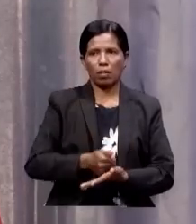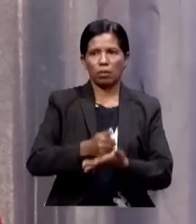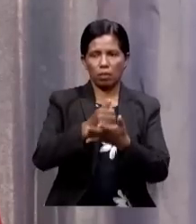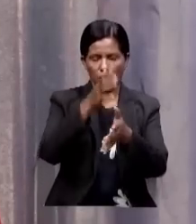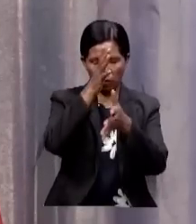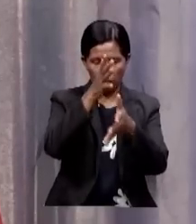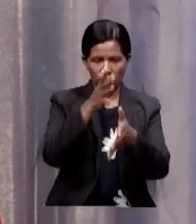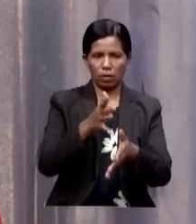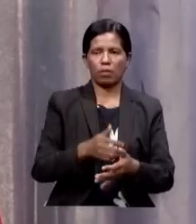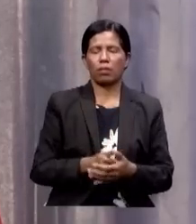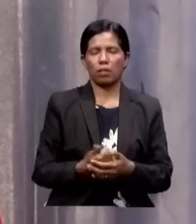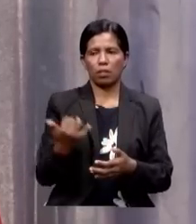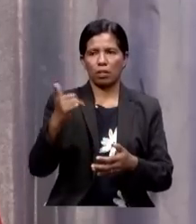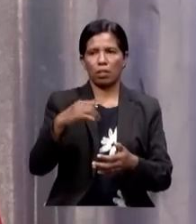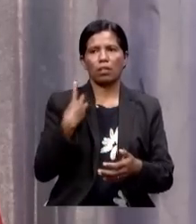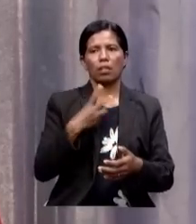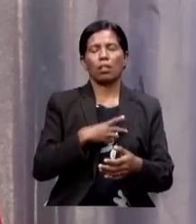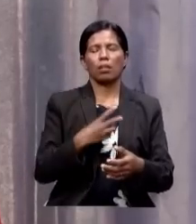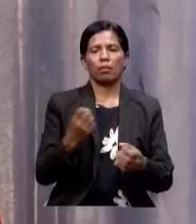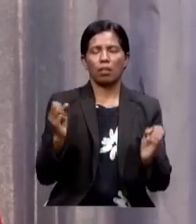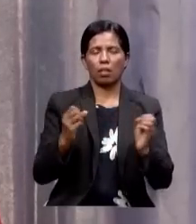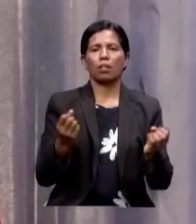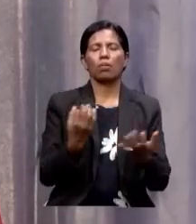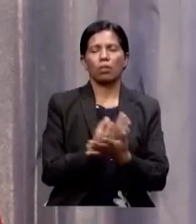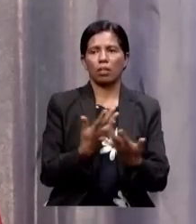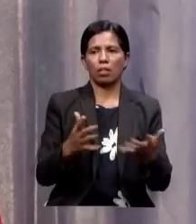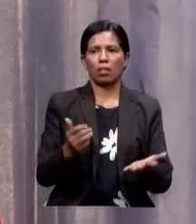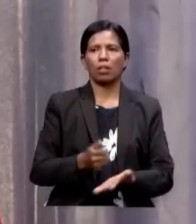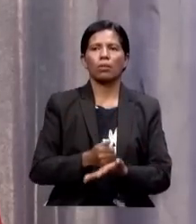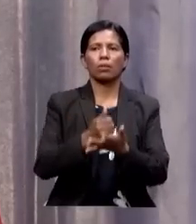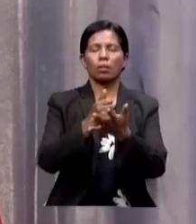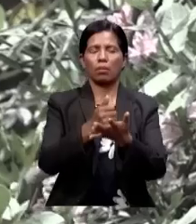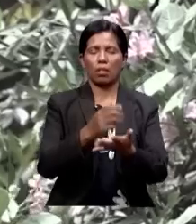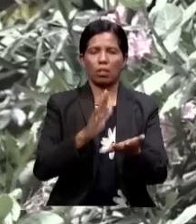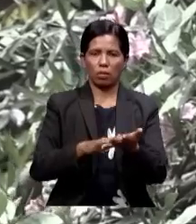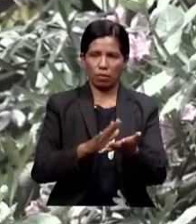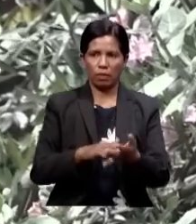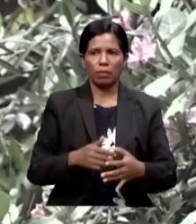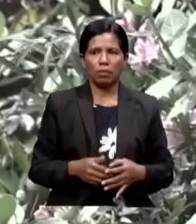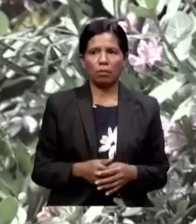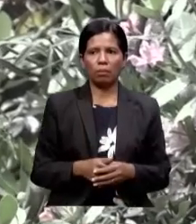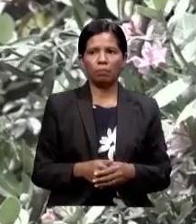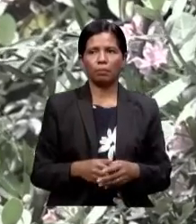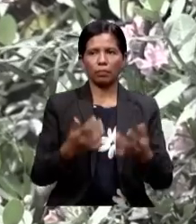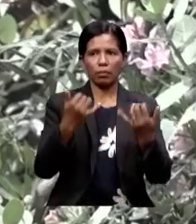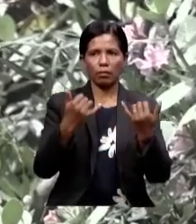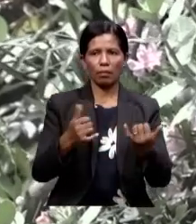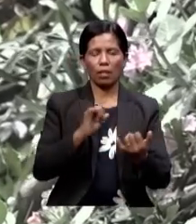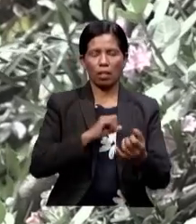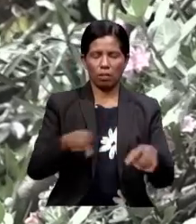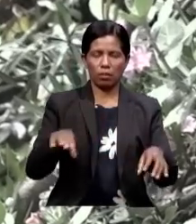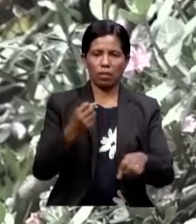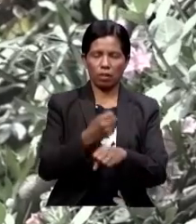sidan eh iha ni ita maklaya nu laya ni tersudah sedia maklaya batal bayi sekolah. Agora ne as porsu makau ane